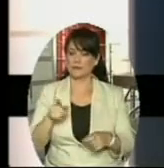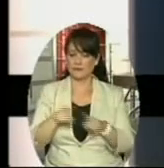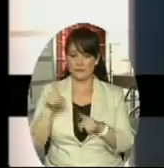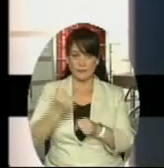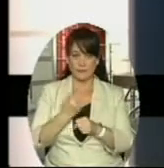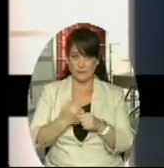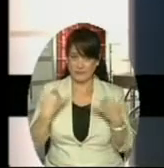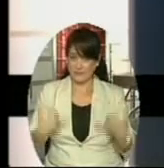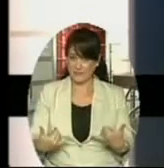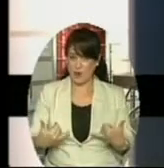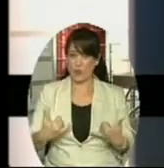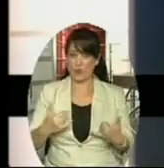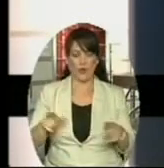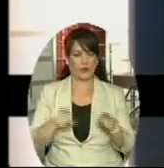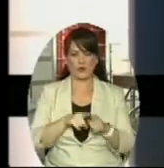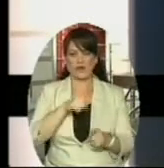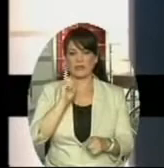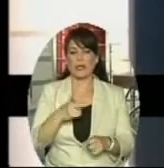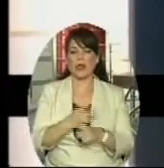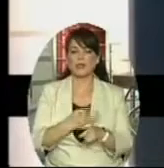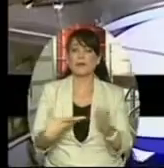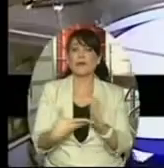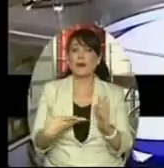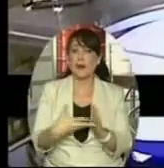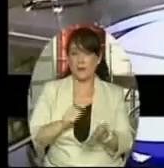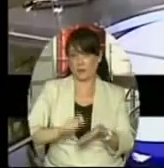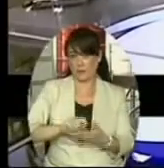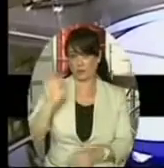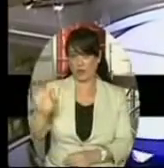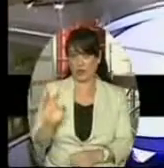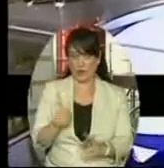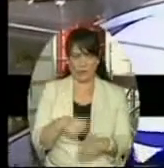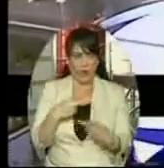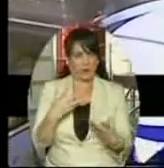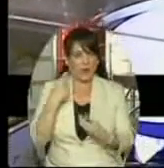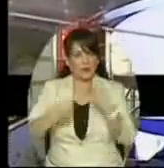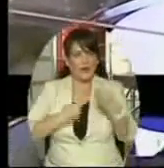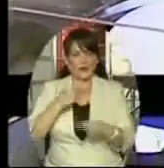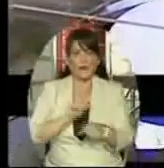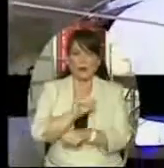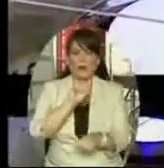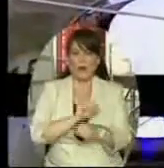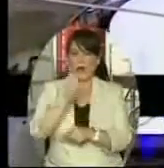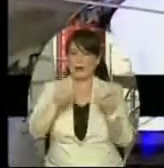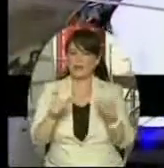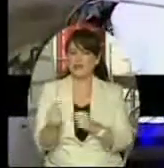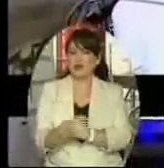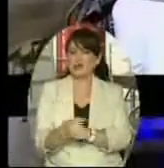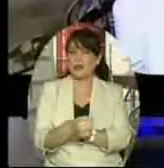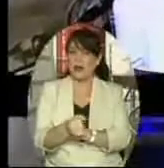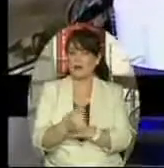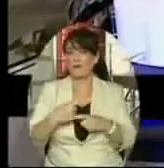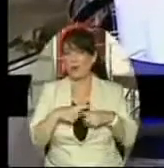נהג היום כלפי מנהל המקום, ולעשות בדק בית במשרדו שלו. לא ייתכן שבמשך שנים ארוכות מגיעות תלונות של דיירים על הזנחה ועל דברים